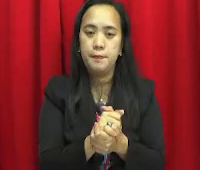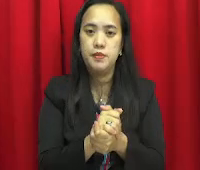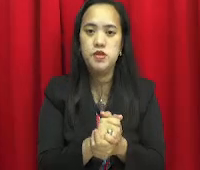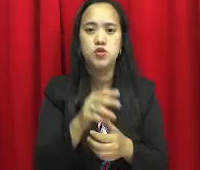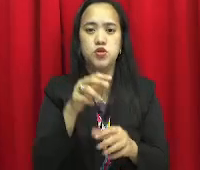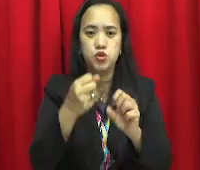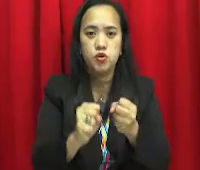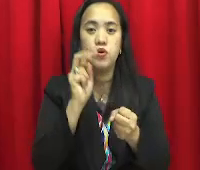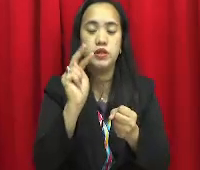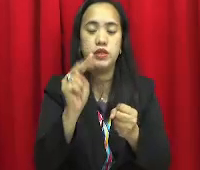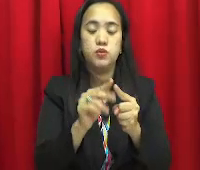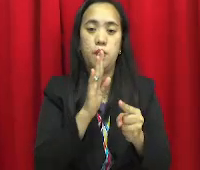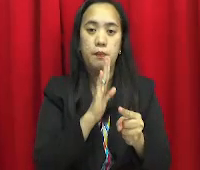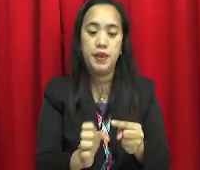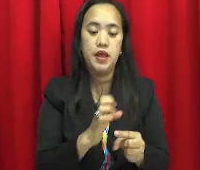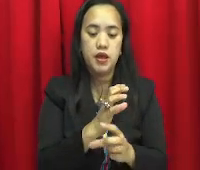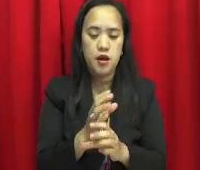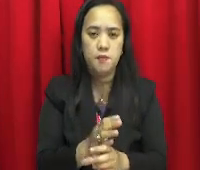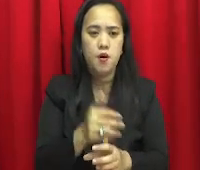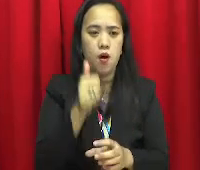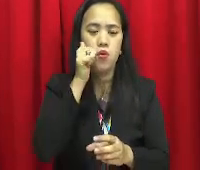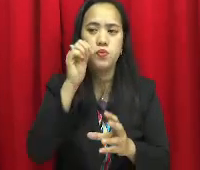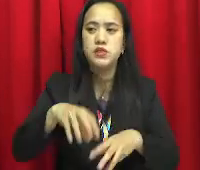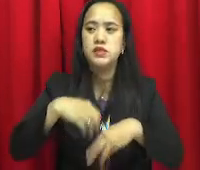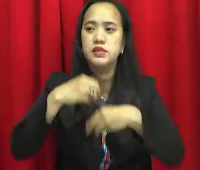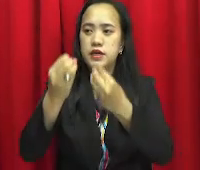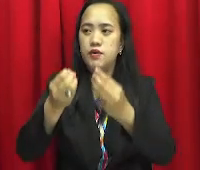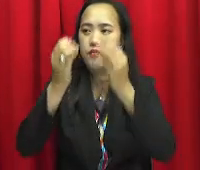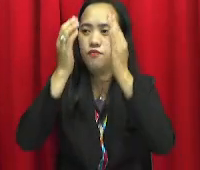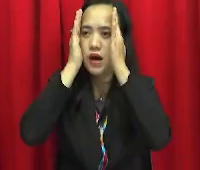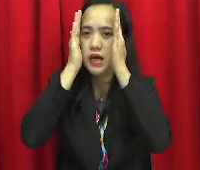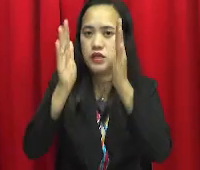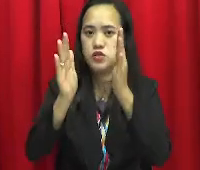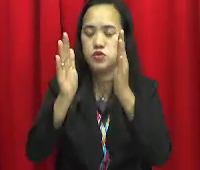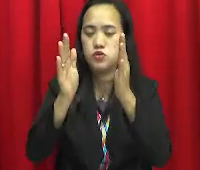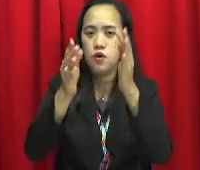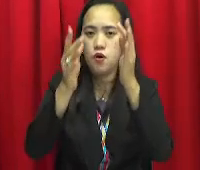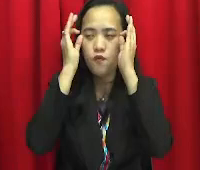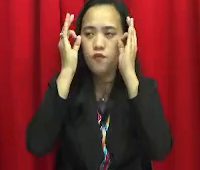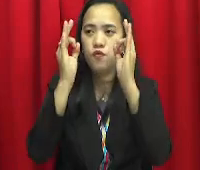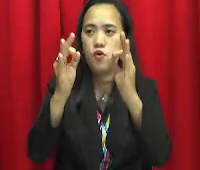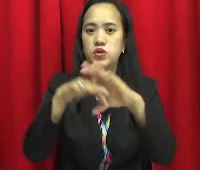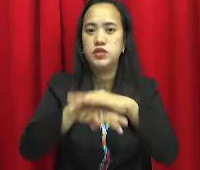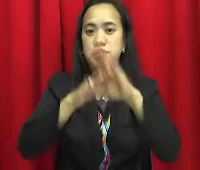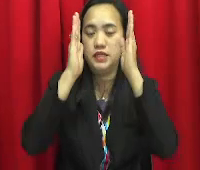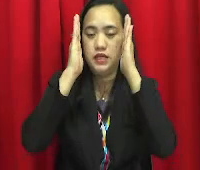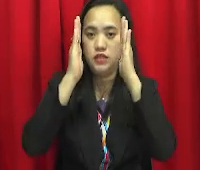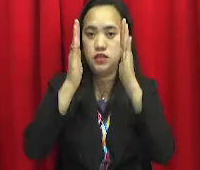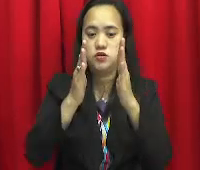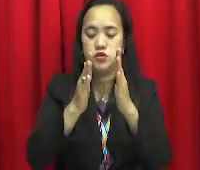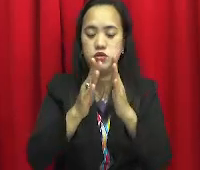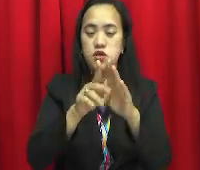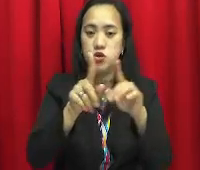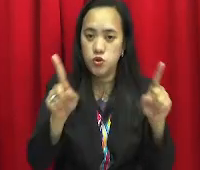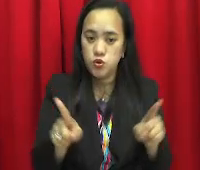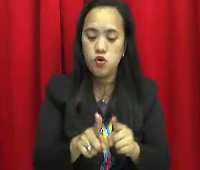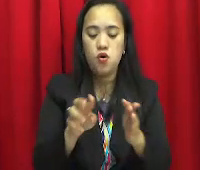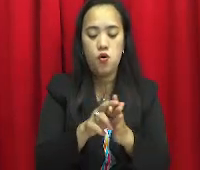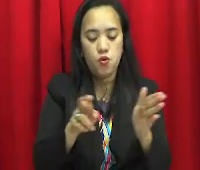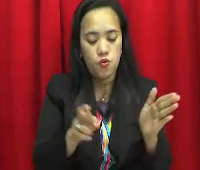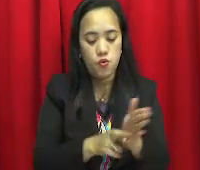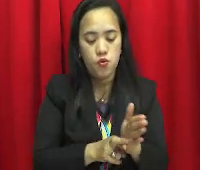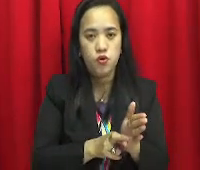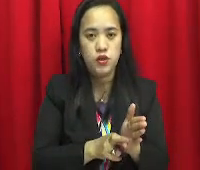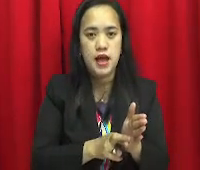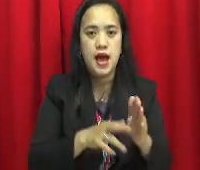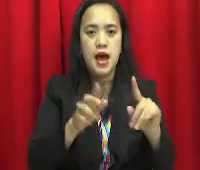Pay attention lagi. You see? Yes. Pay attention lagi sa iyong role bilang isang asawa. You